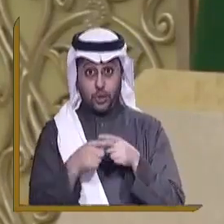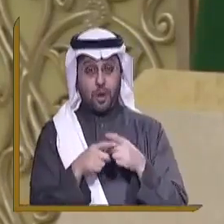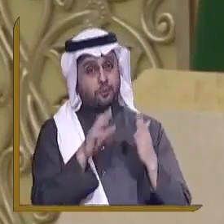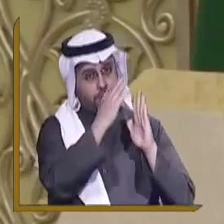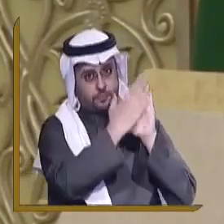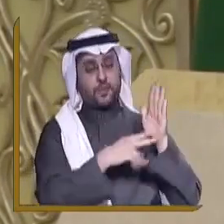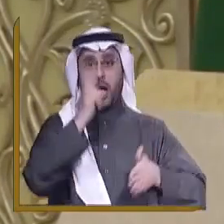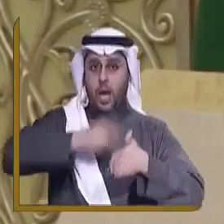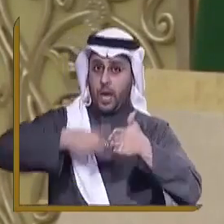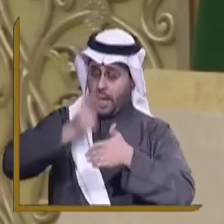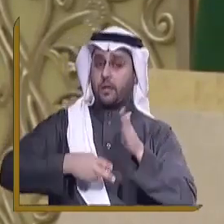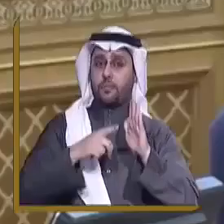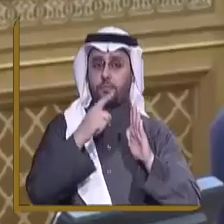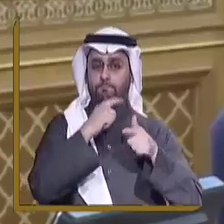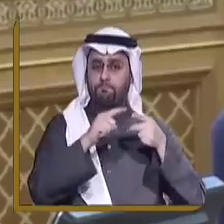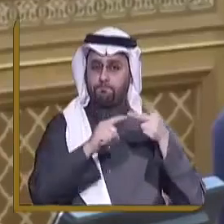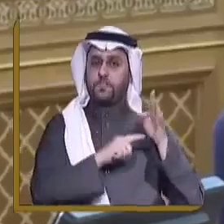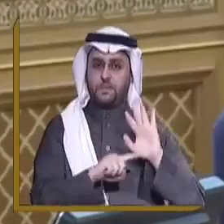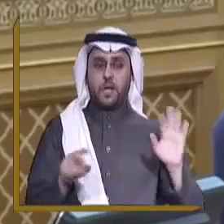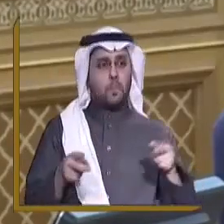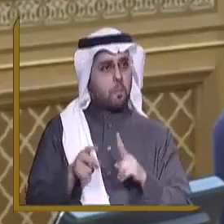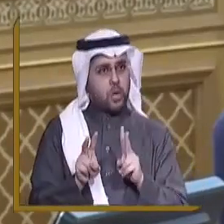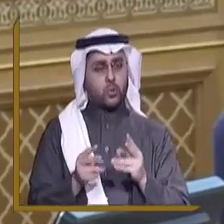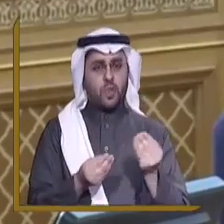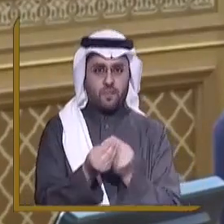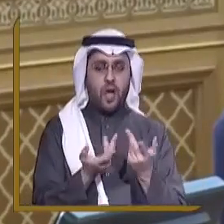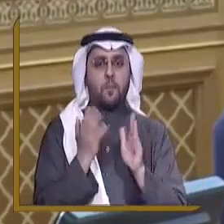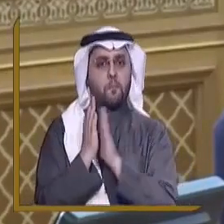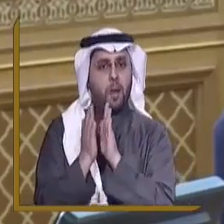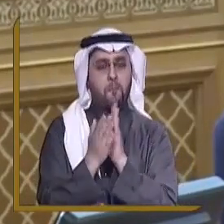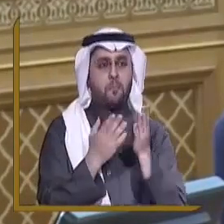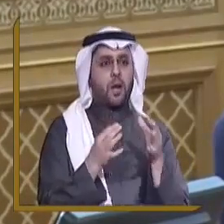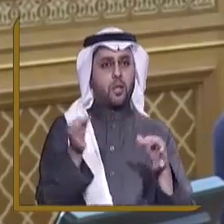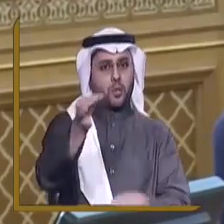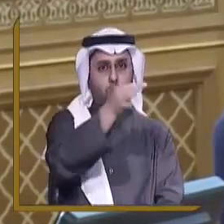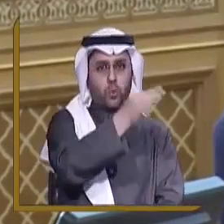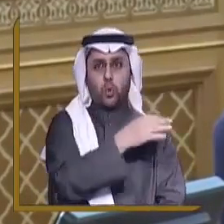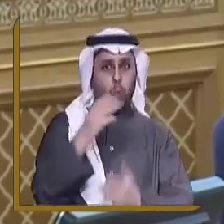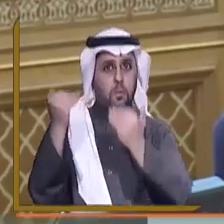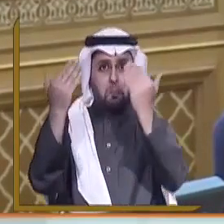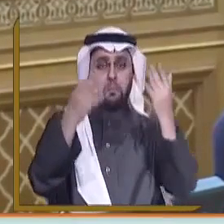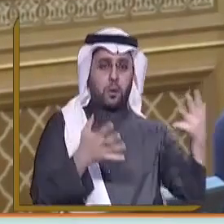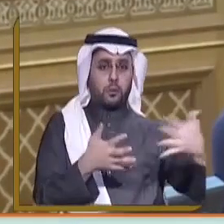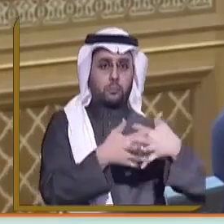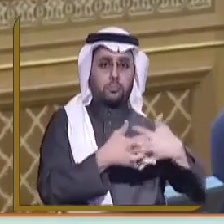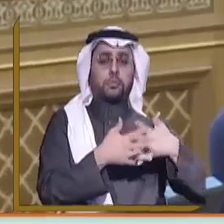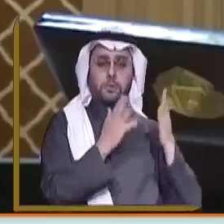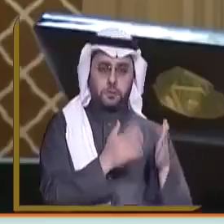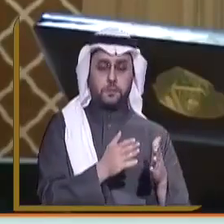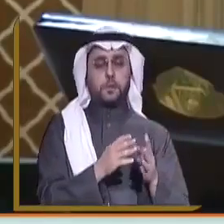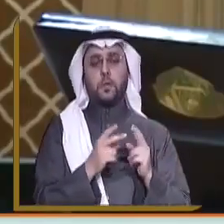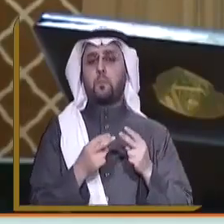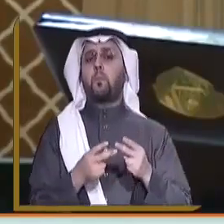القرارات بشان عدد من مشاريع مذكرات تفاهم واتفاقيات بين المملكه العربيه السعوديه